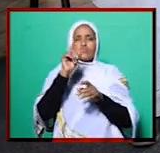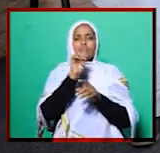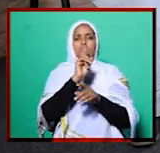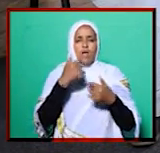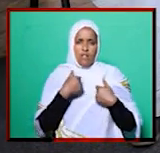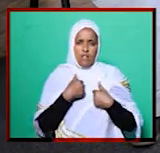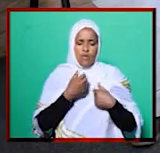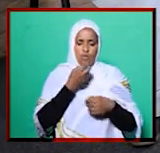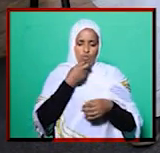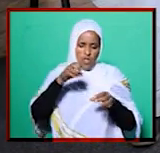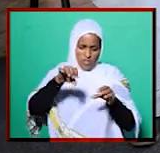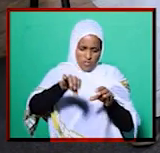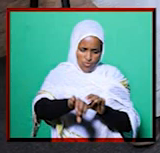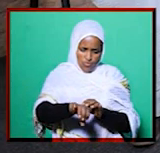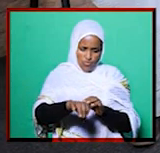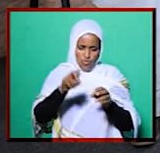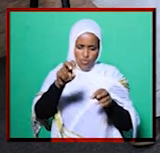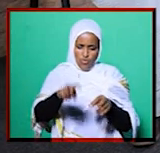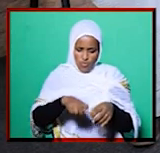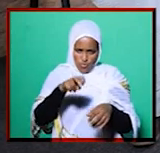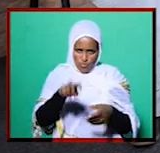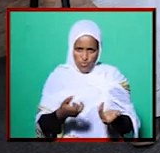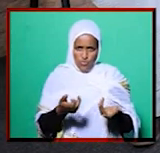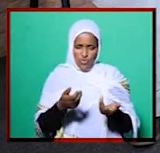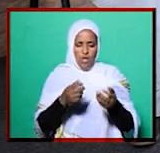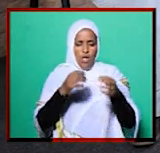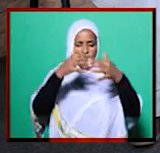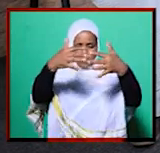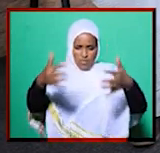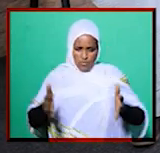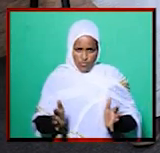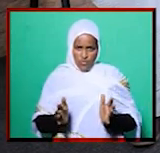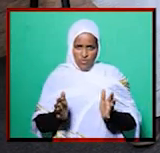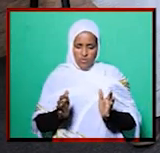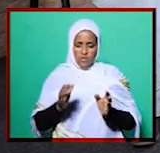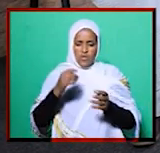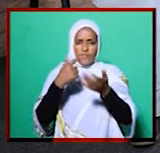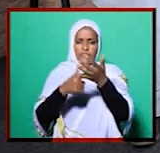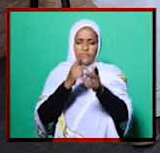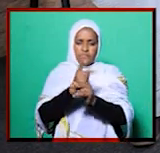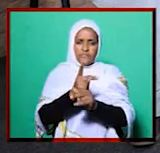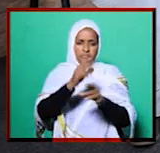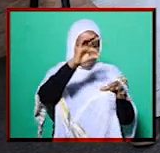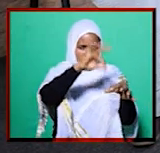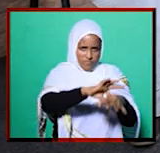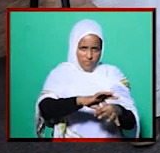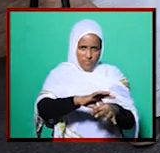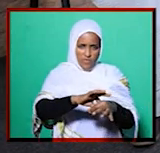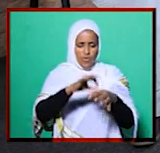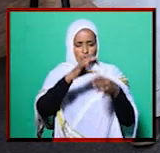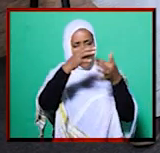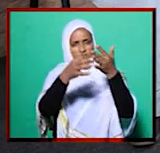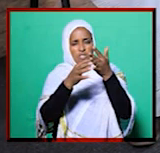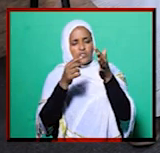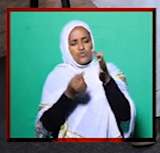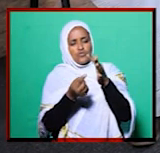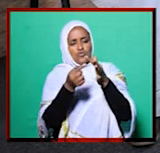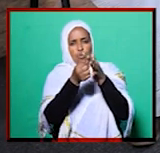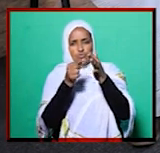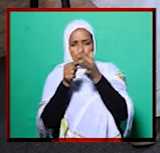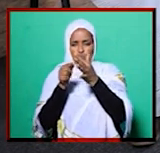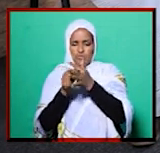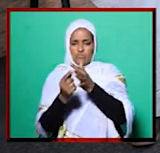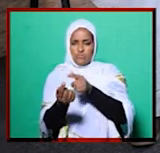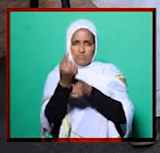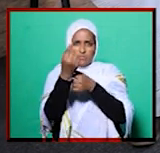ጠጣሁት፣ ኮተኮትኩት፣ አጠርኩት፣ ይህም ጠባቂ ቀጠርኩለት፣ ወይኔ ግን ሾክ አፈራ፣ ሾክ ስላፈራ